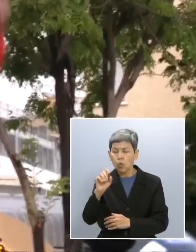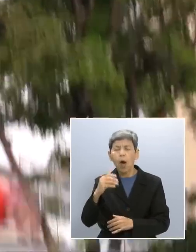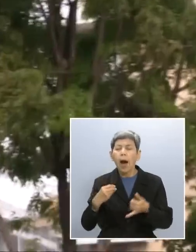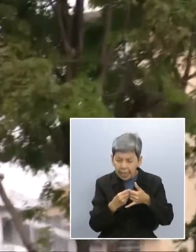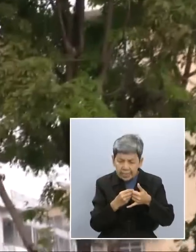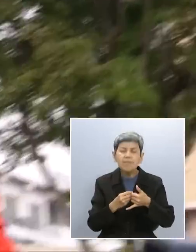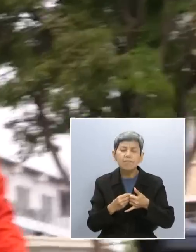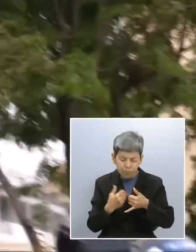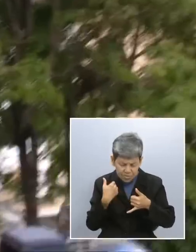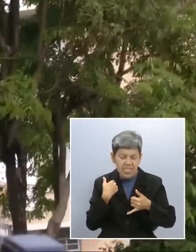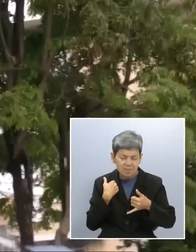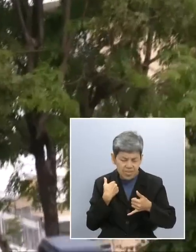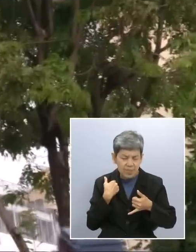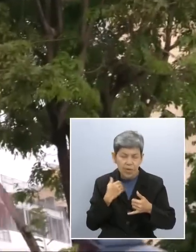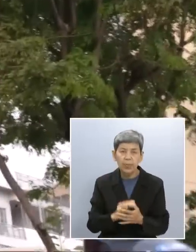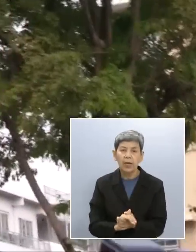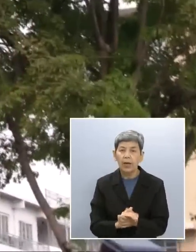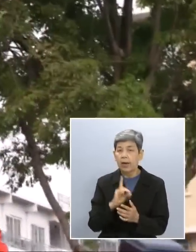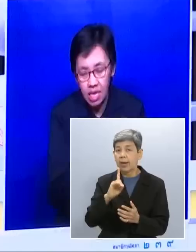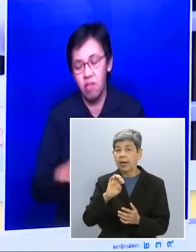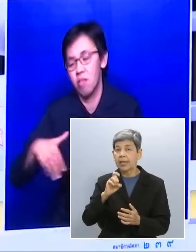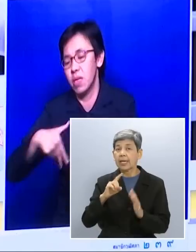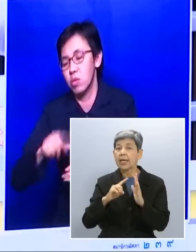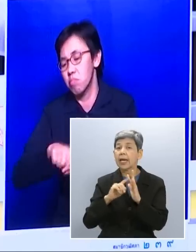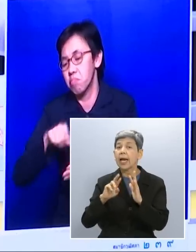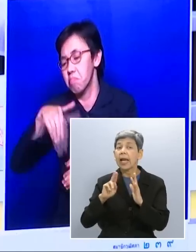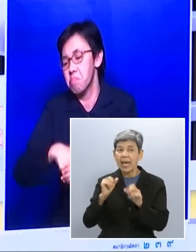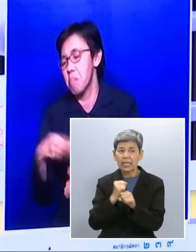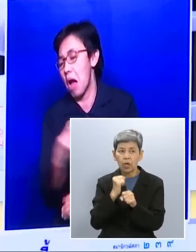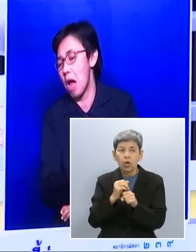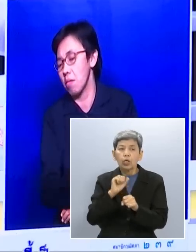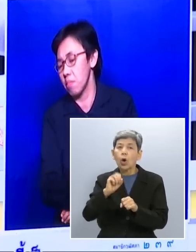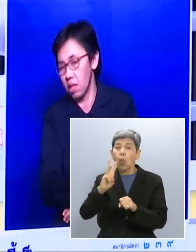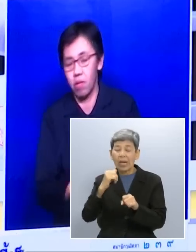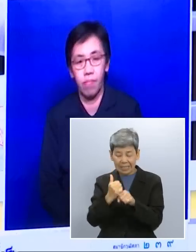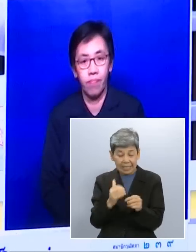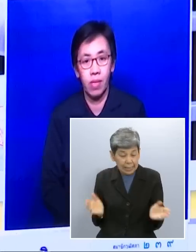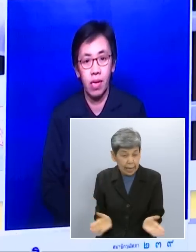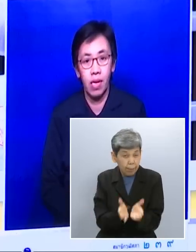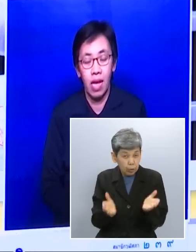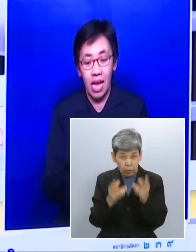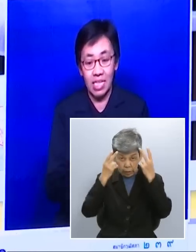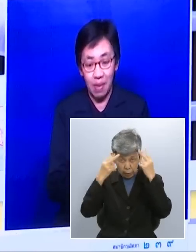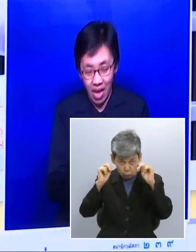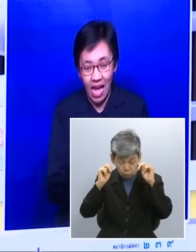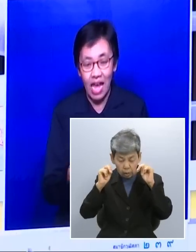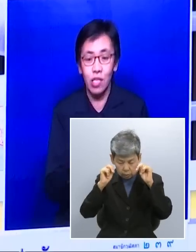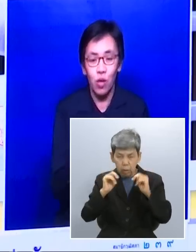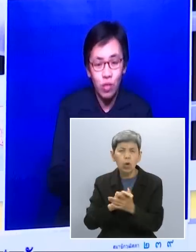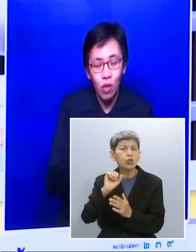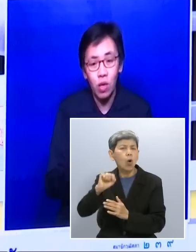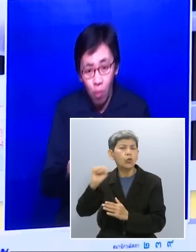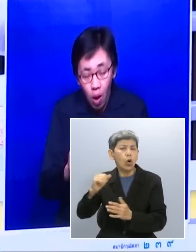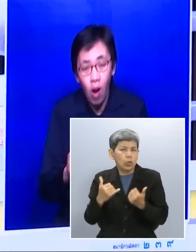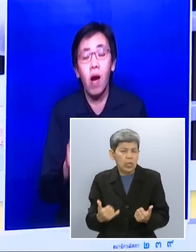ให้เด็กเล็กยังยืนยันด้วยนะคะว่าเสียงสวที่สนับสนุนนายกจากเสียงข้างมากของสส